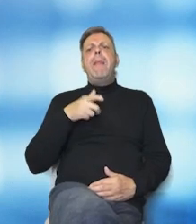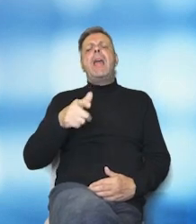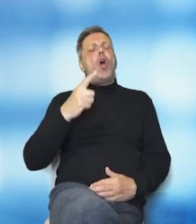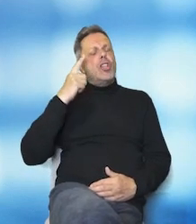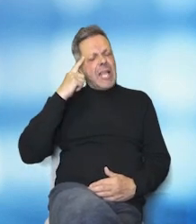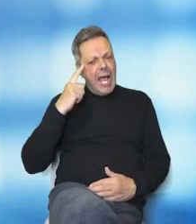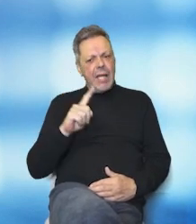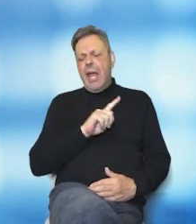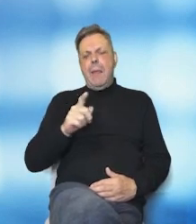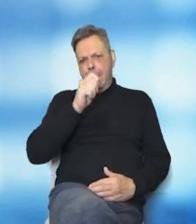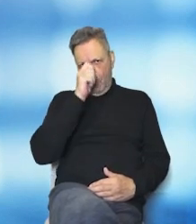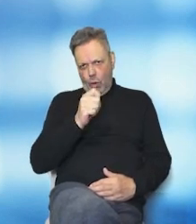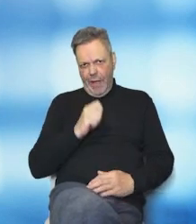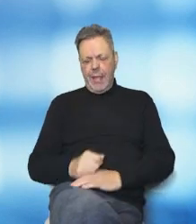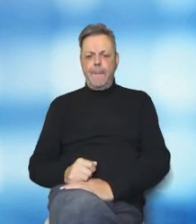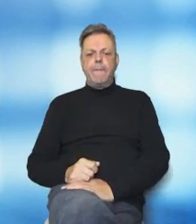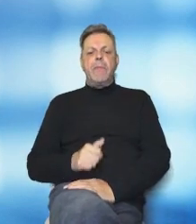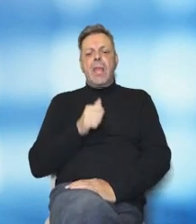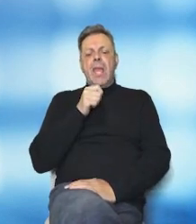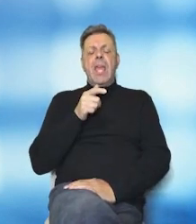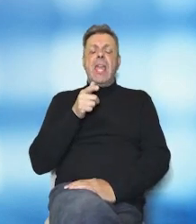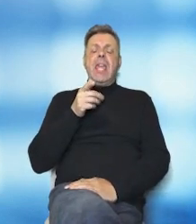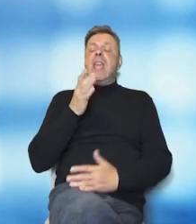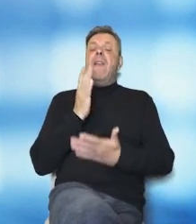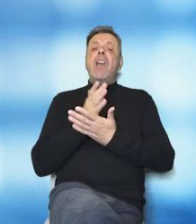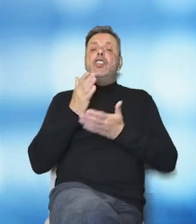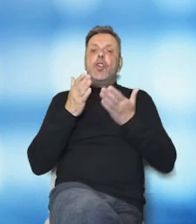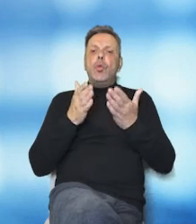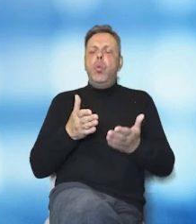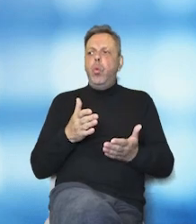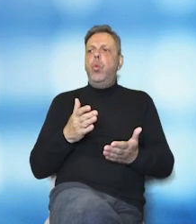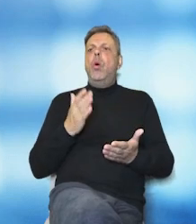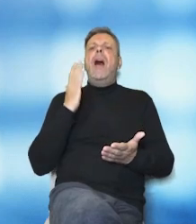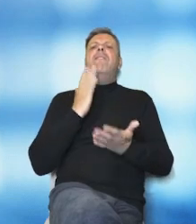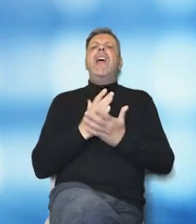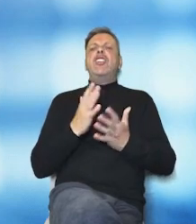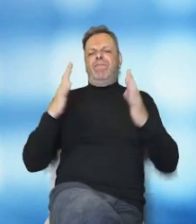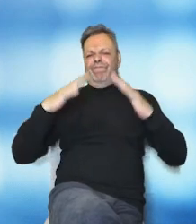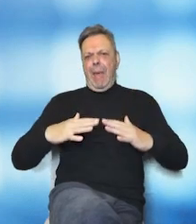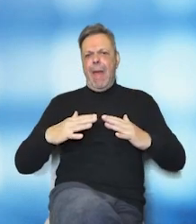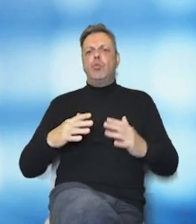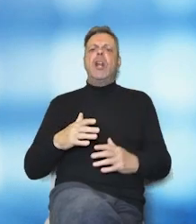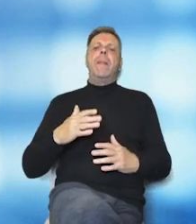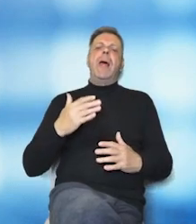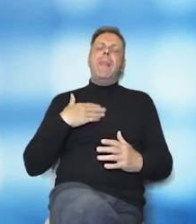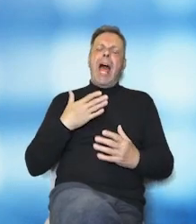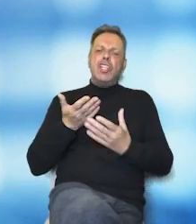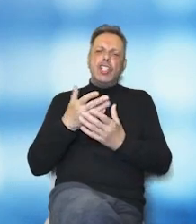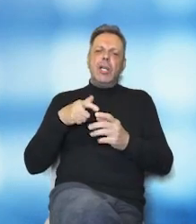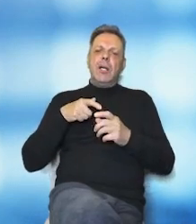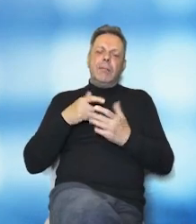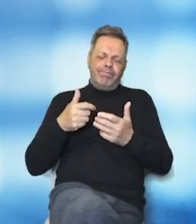znak nepoštovanja. I tu već bude narušen taj naš međuodnos koji